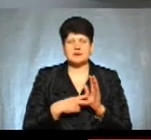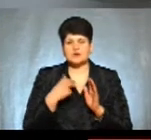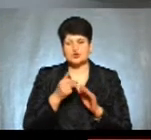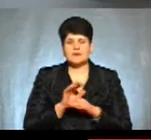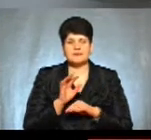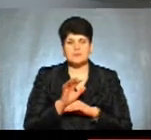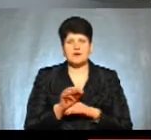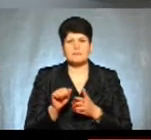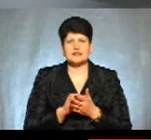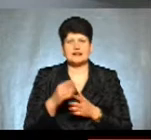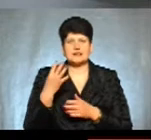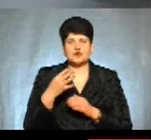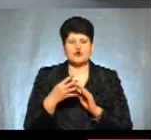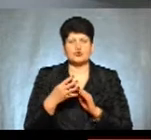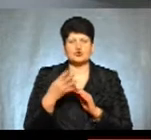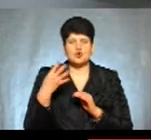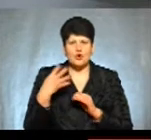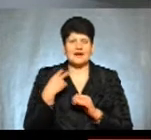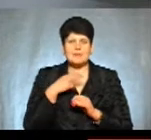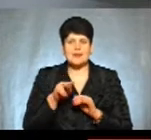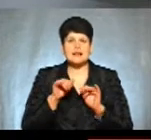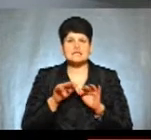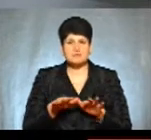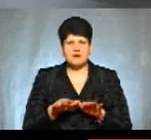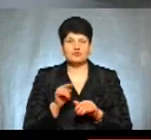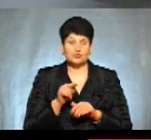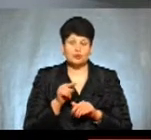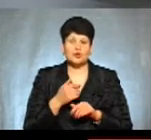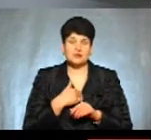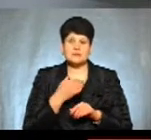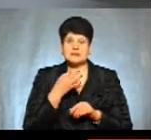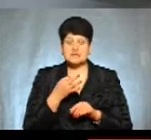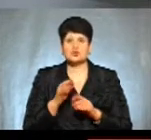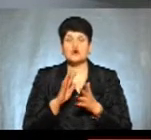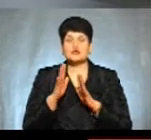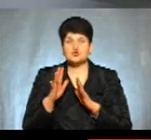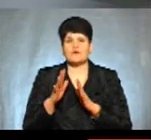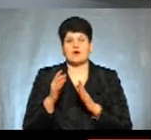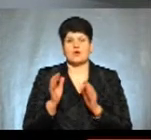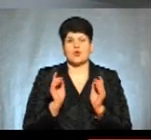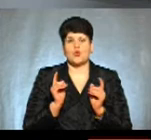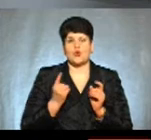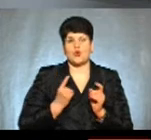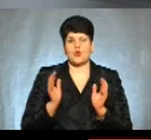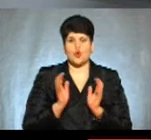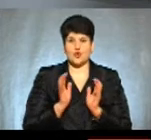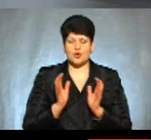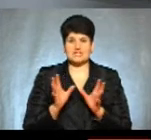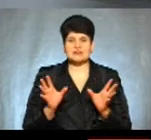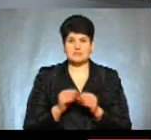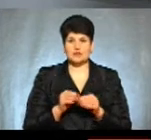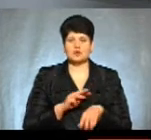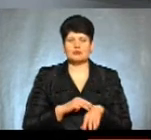направлено матеріалів на 40, де відкрито 40 кримінальних справ. Тому, власне, хотів сказати, що лісова охорона спільно з поліцією, де